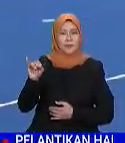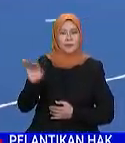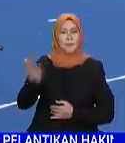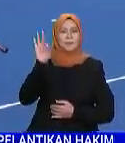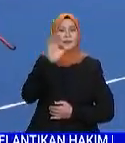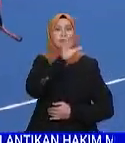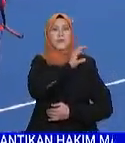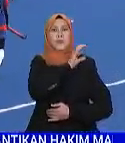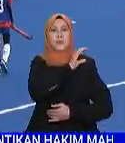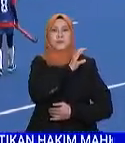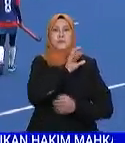selaku Kapten pasukan